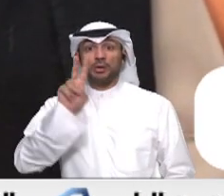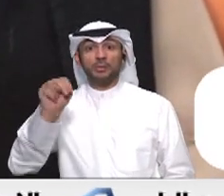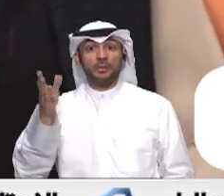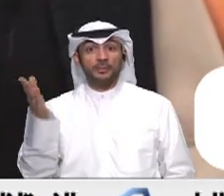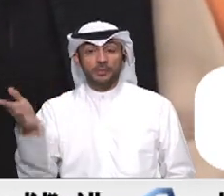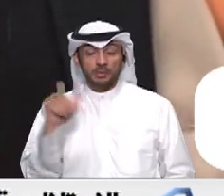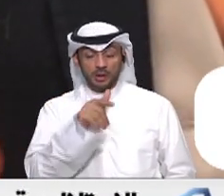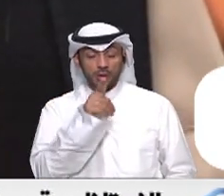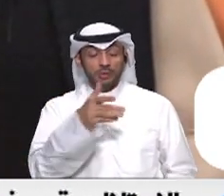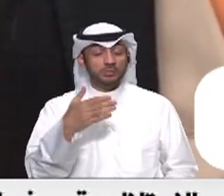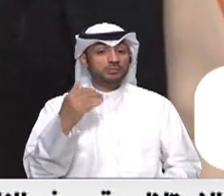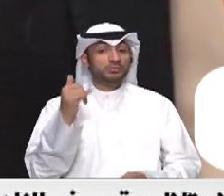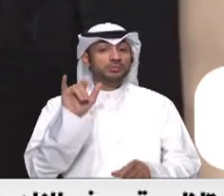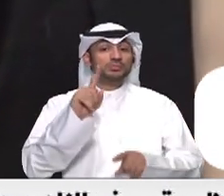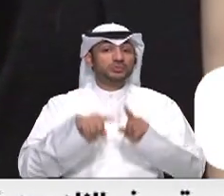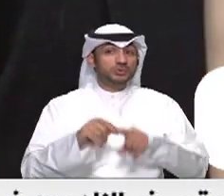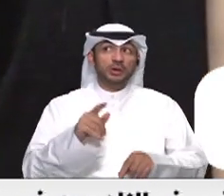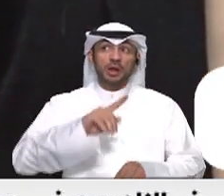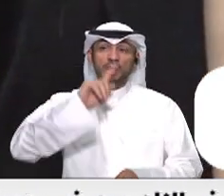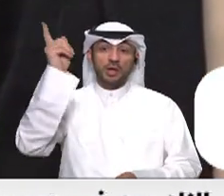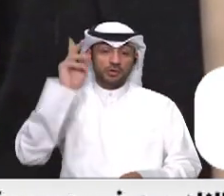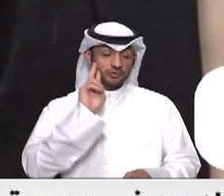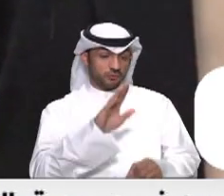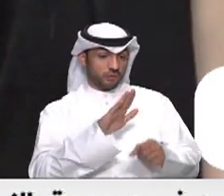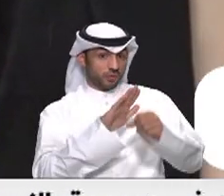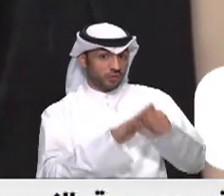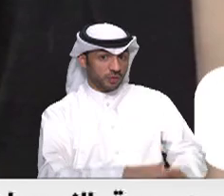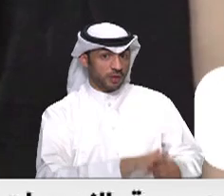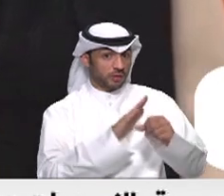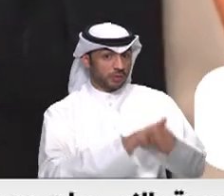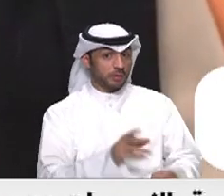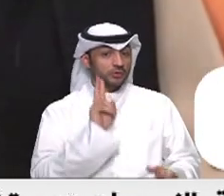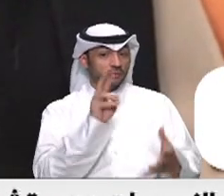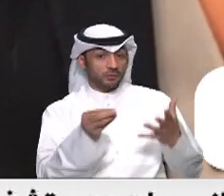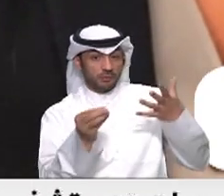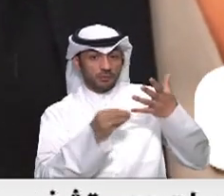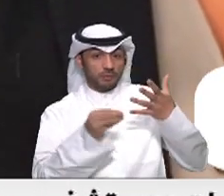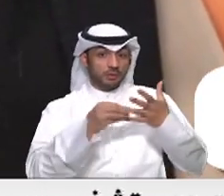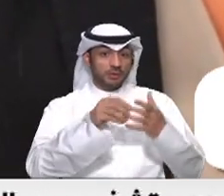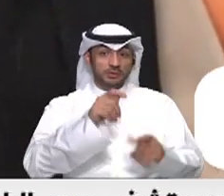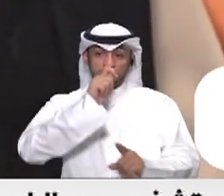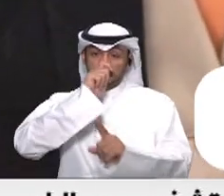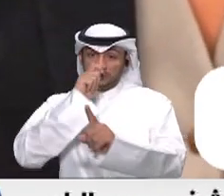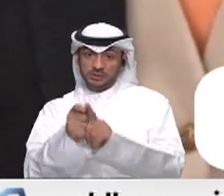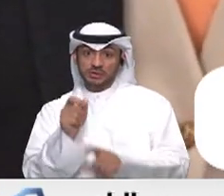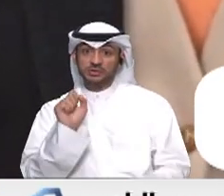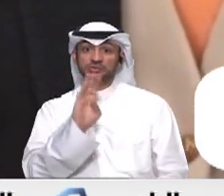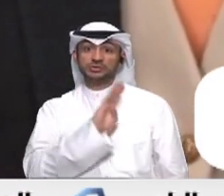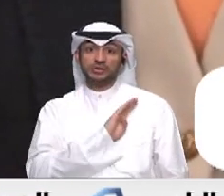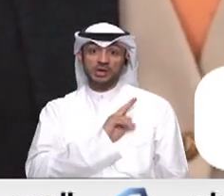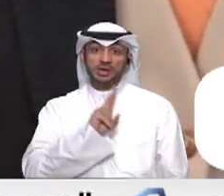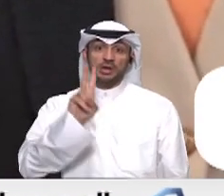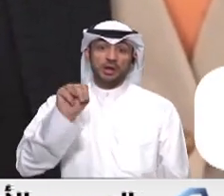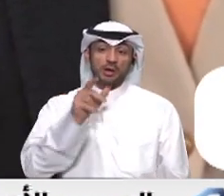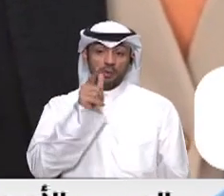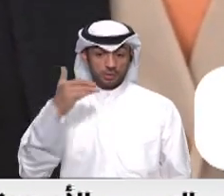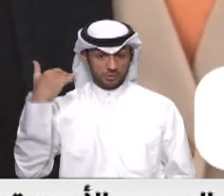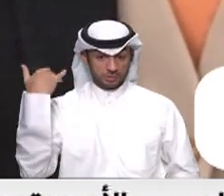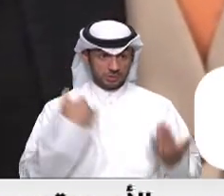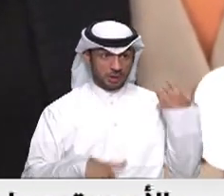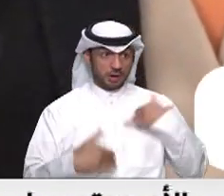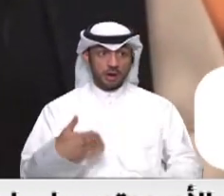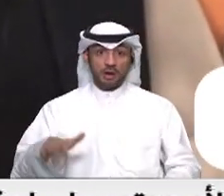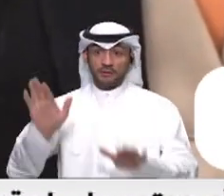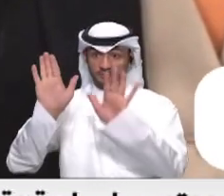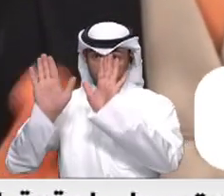ضغوطات تمارس، وكنا قد شهدنا على سلسلة اعتداءات على قوات اليونيفيل أدت إلى سقوط جرحى بين